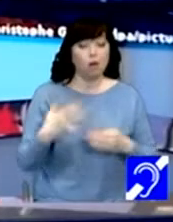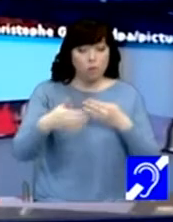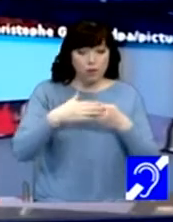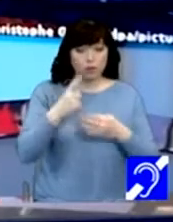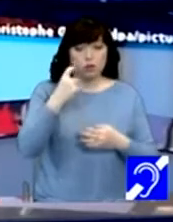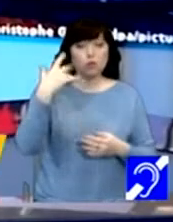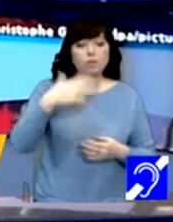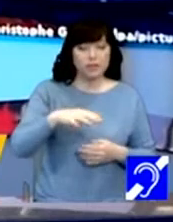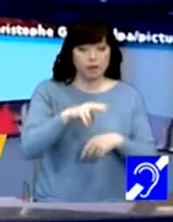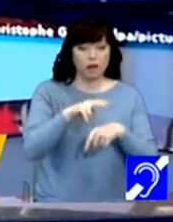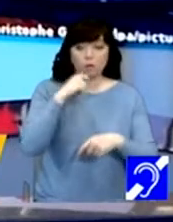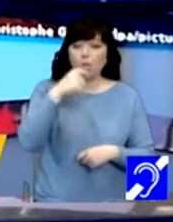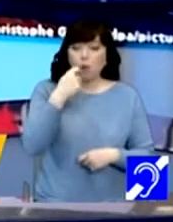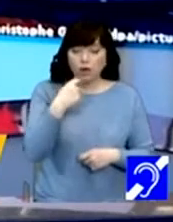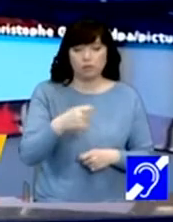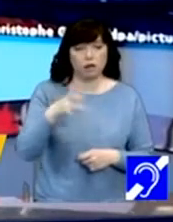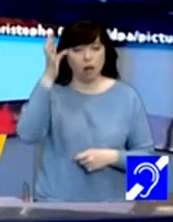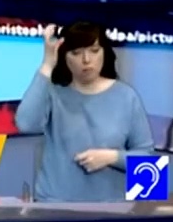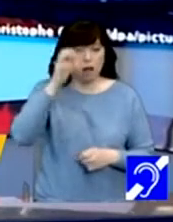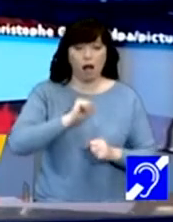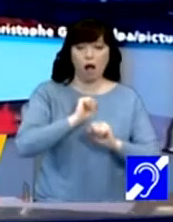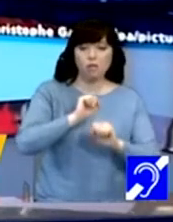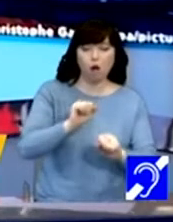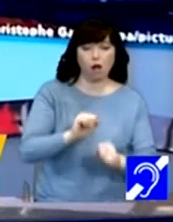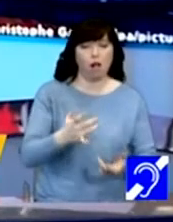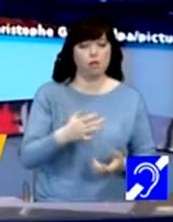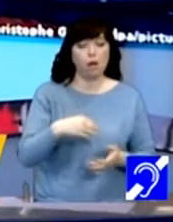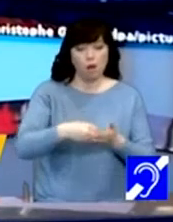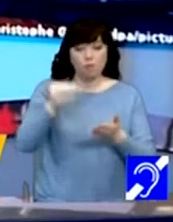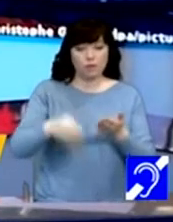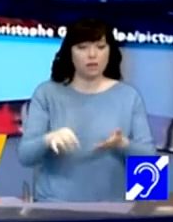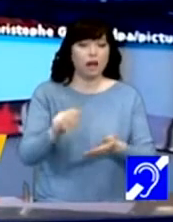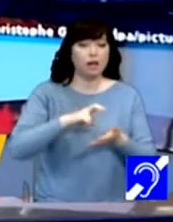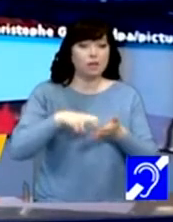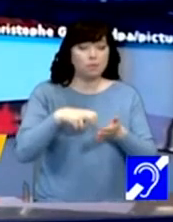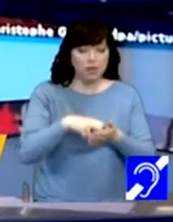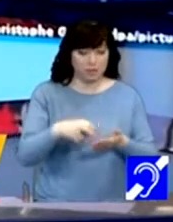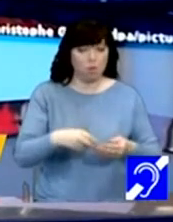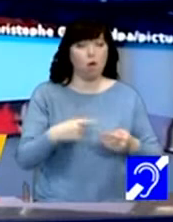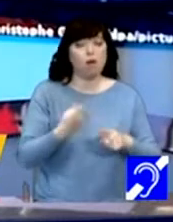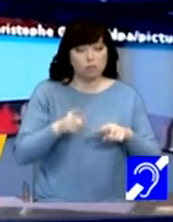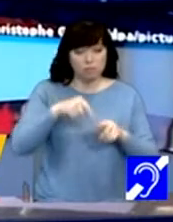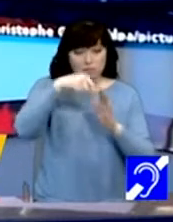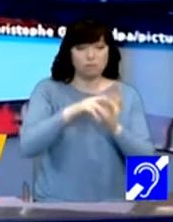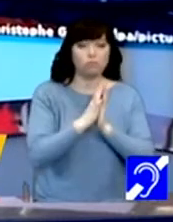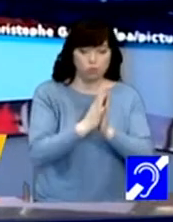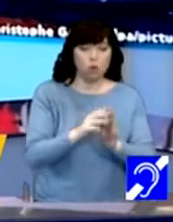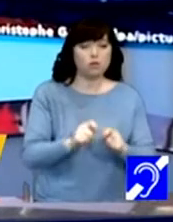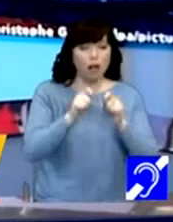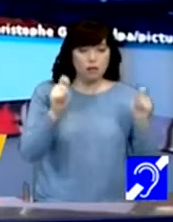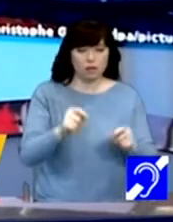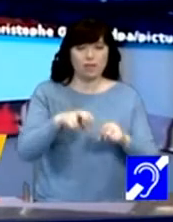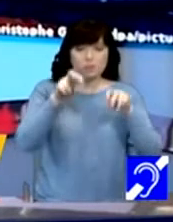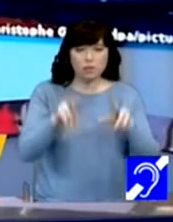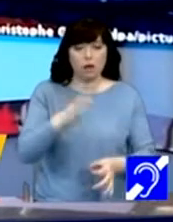Aproape 150 de politicieni, academicieni, avocați și magistrați au semnat o scrisoare deschisă prin care cer înființarea unui tribunal